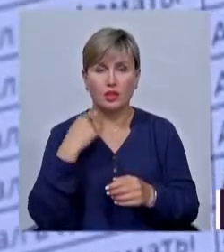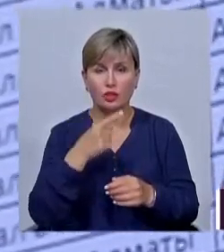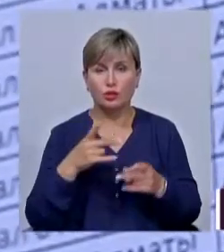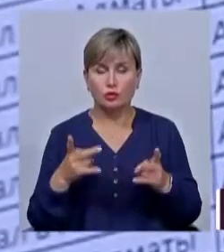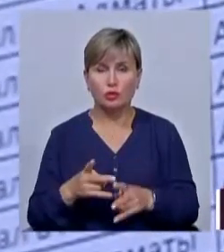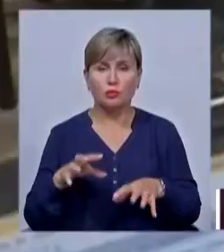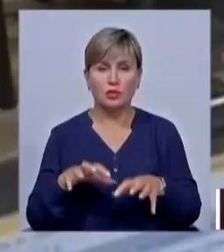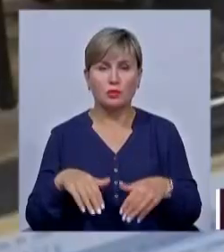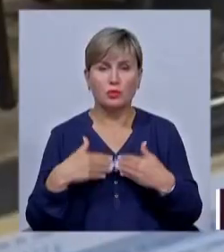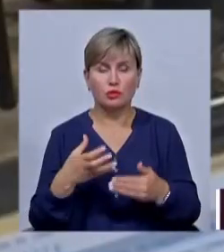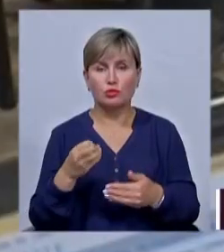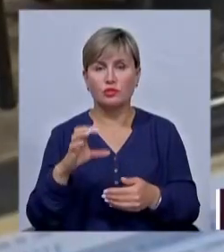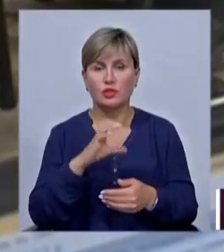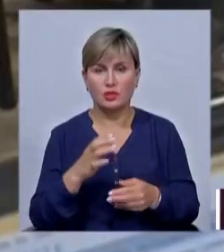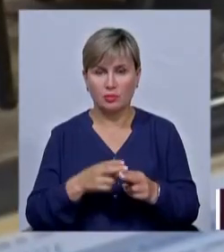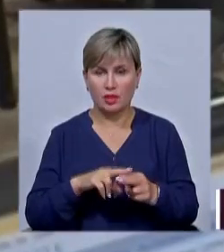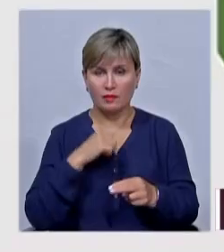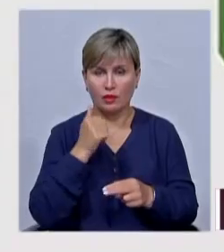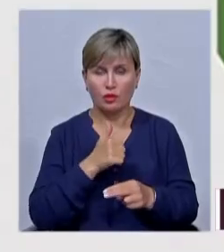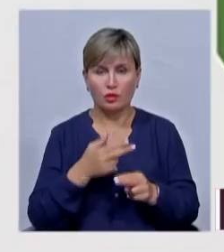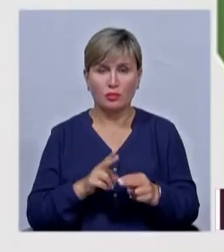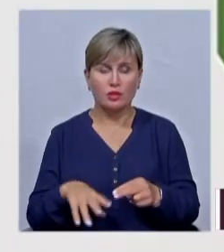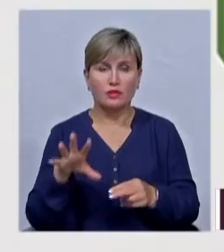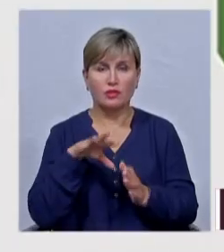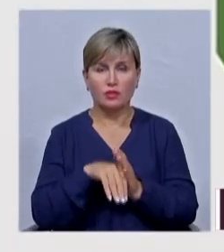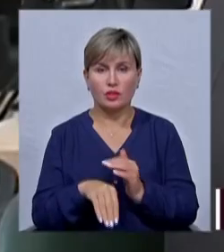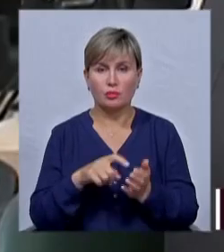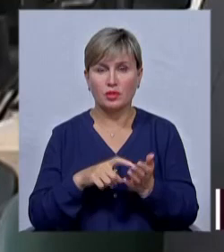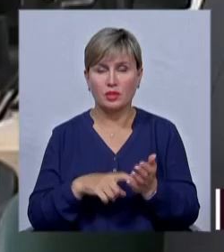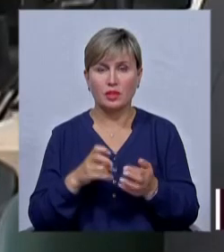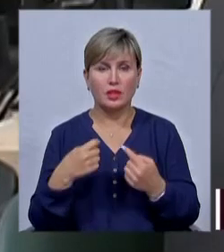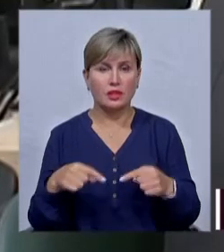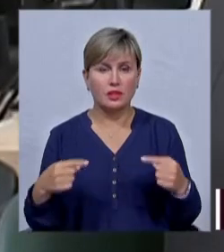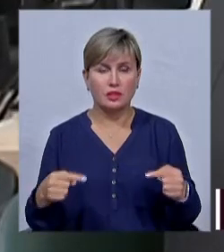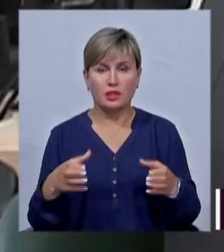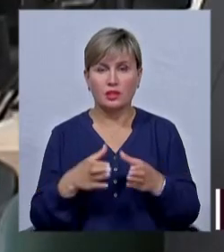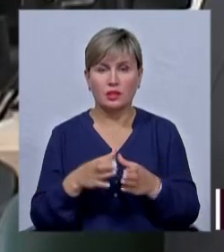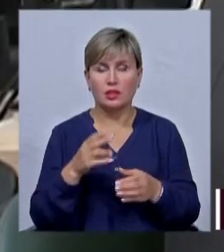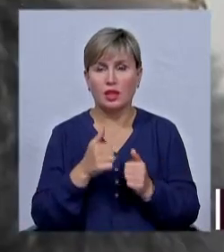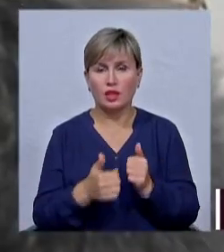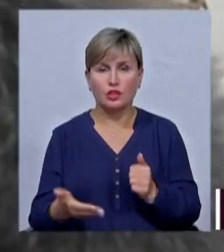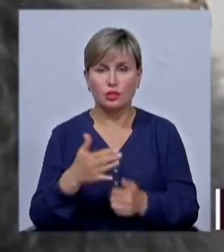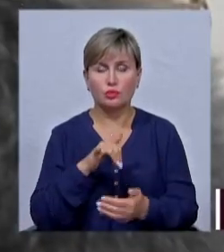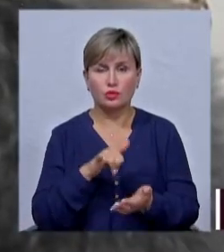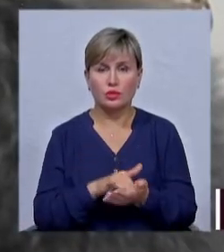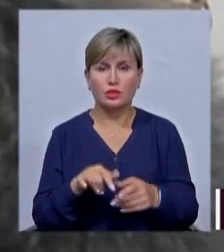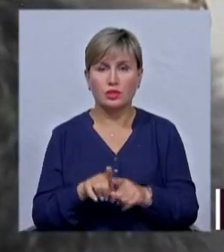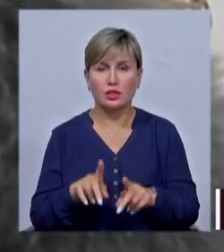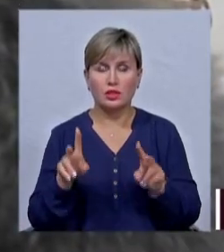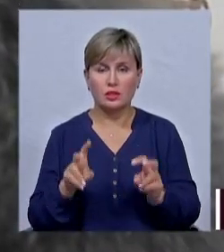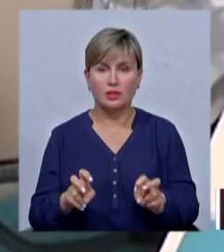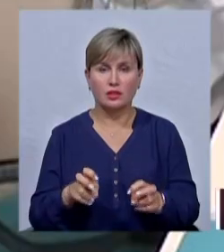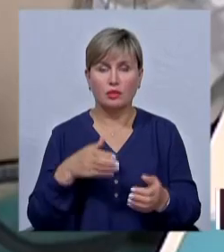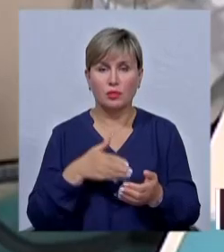президент предложил еще в сентябре этого года при этом всех вкладчиков поделили на несколько категории а для каждой из них установили так называемый